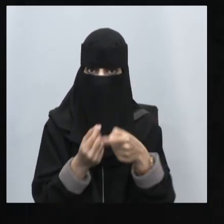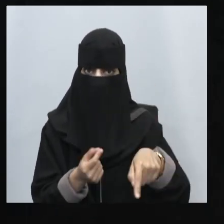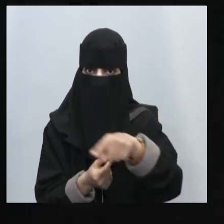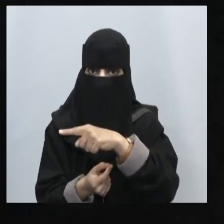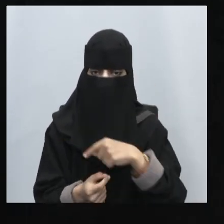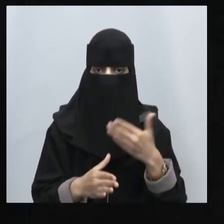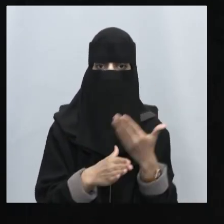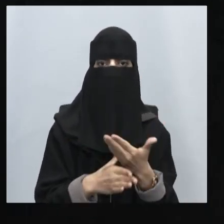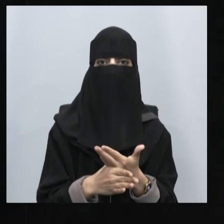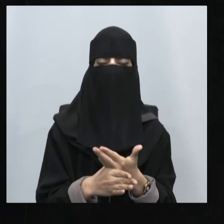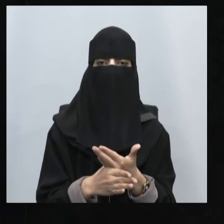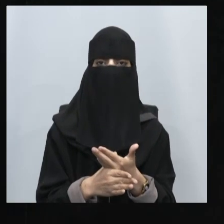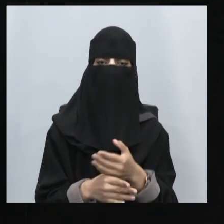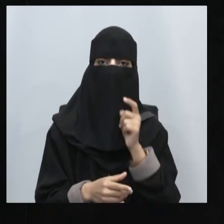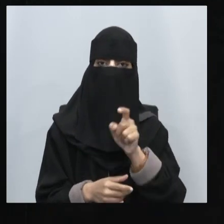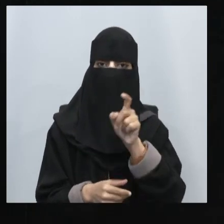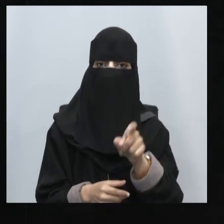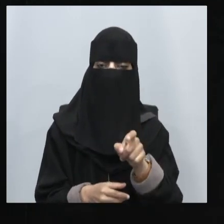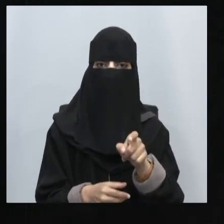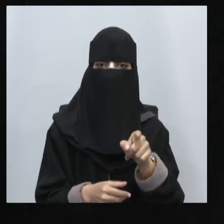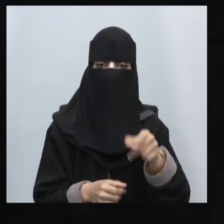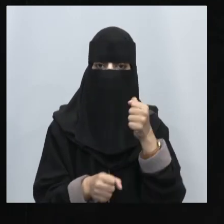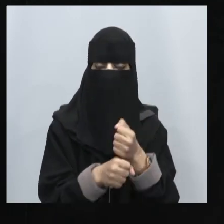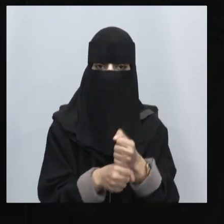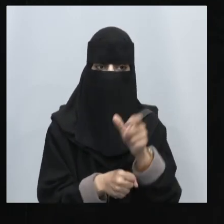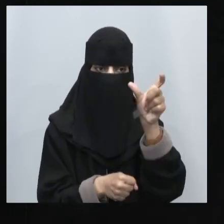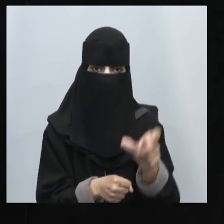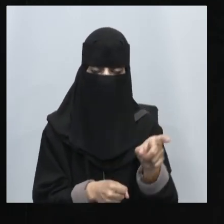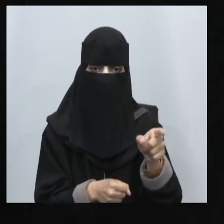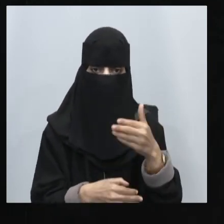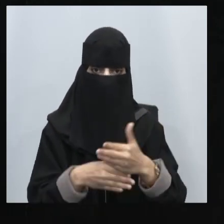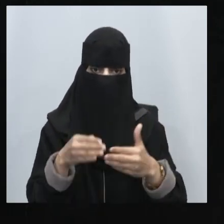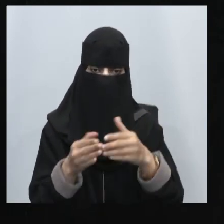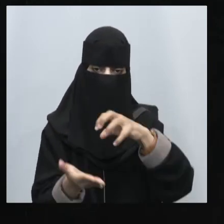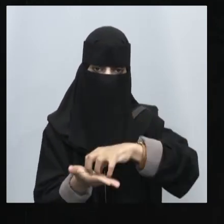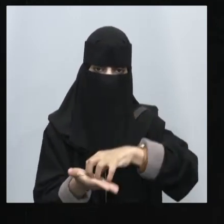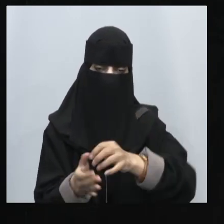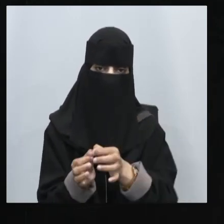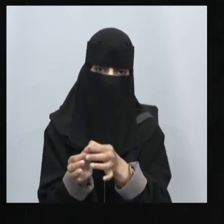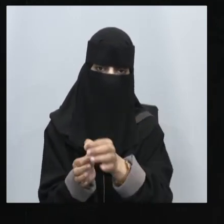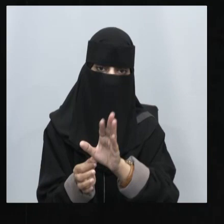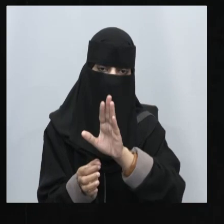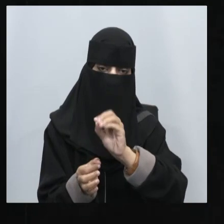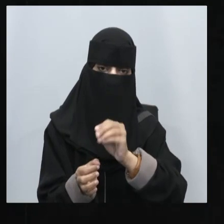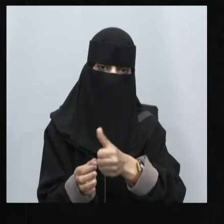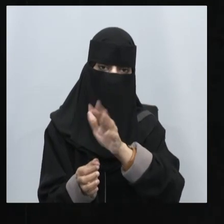لماذا يا ترى قام ابو العباس ببناء هذه المدينه مدينه الهاشميه